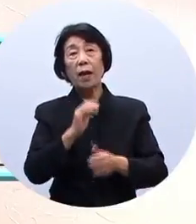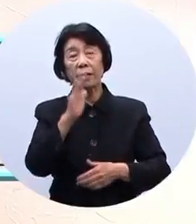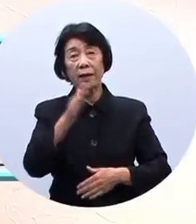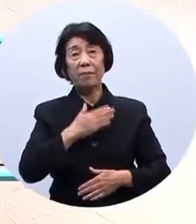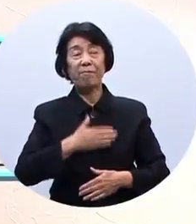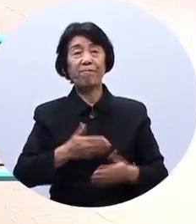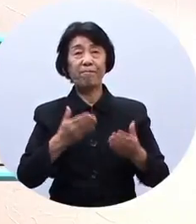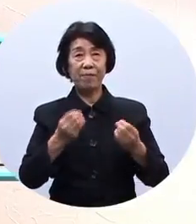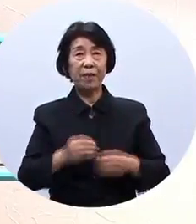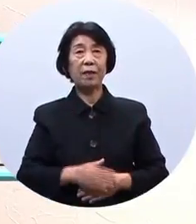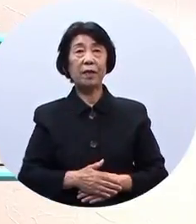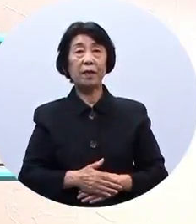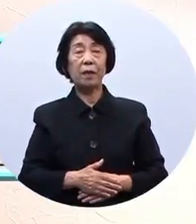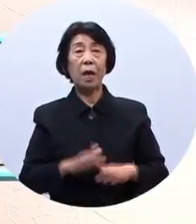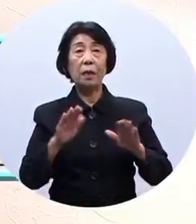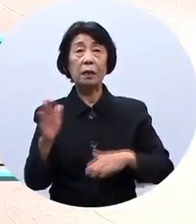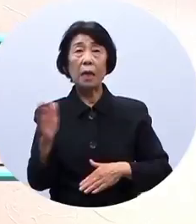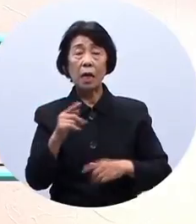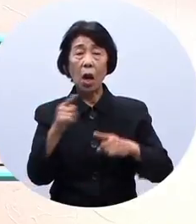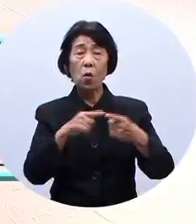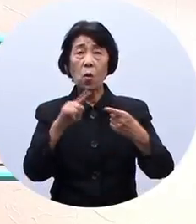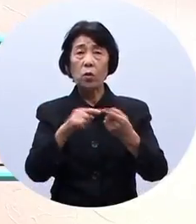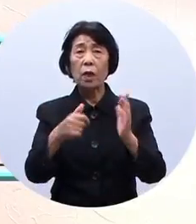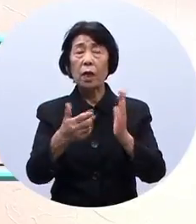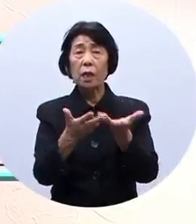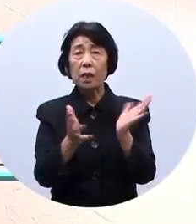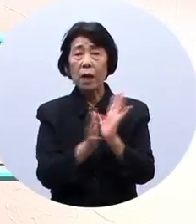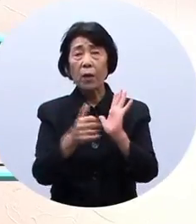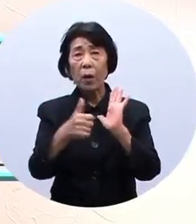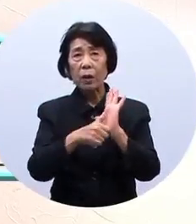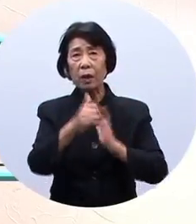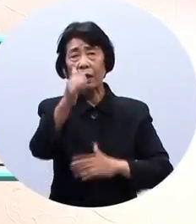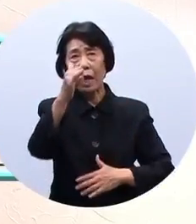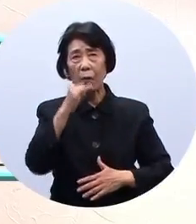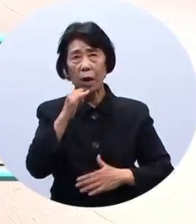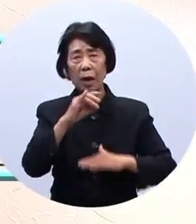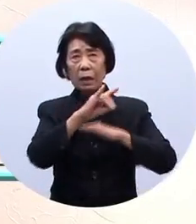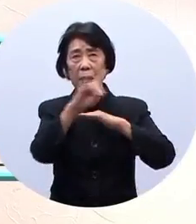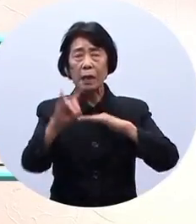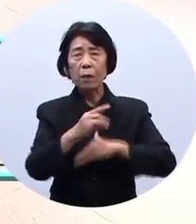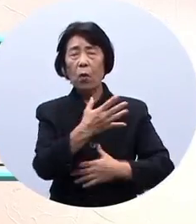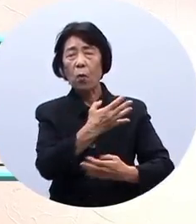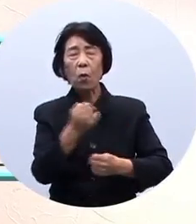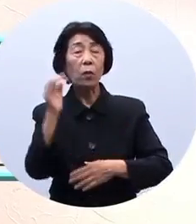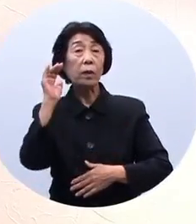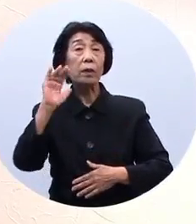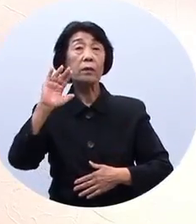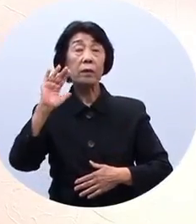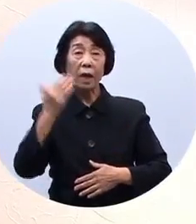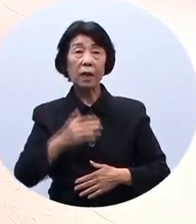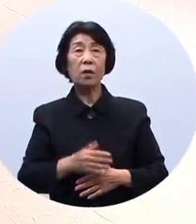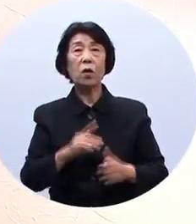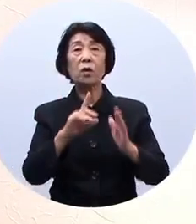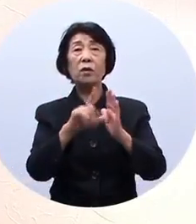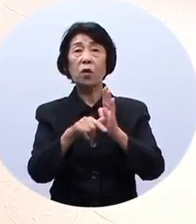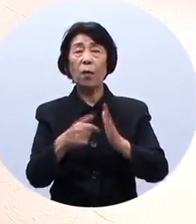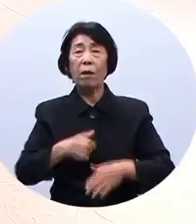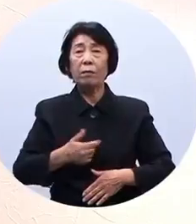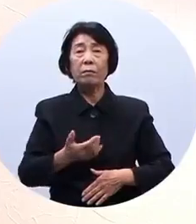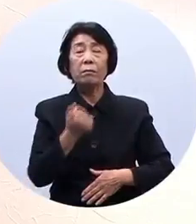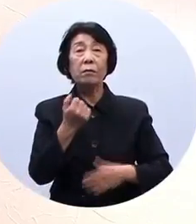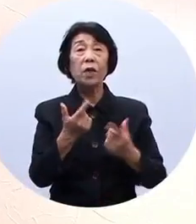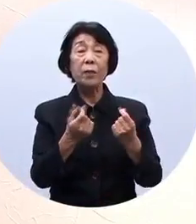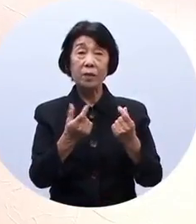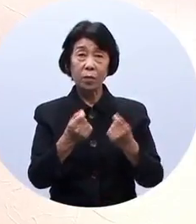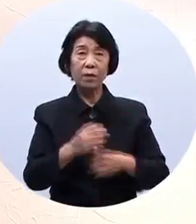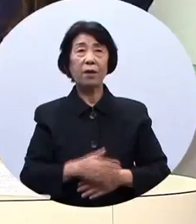かりました。でも最近は公的機関を名乗り電話をかけてくる詐欺も多いと聞くんですが、そういった場合信じてしまい